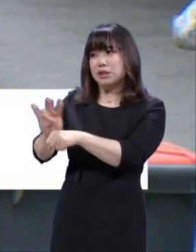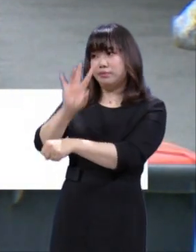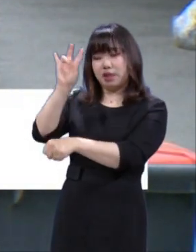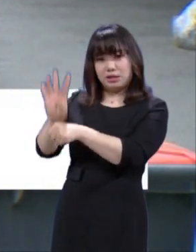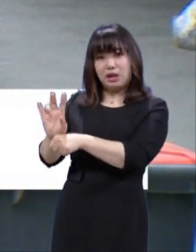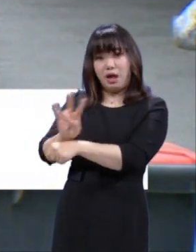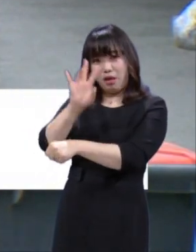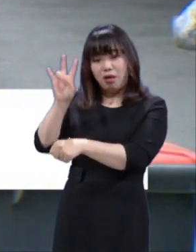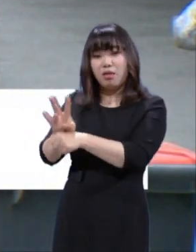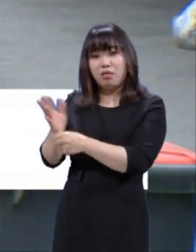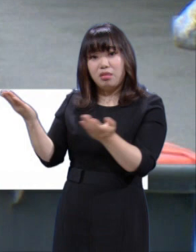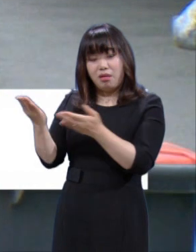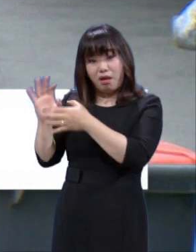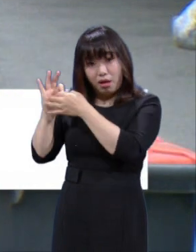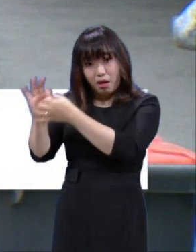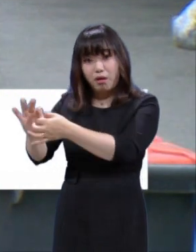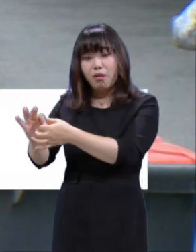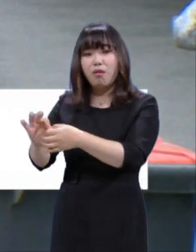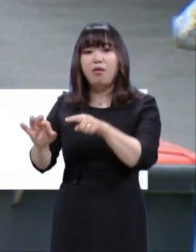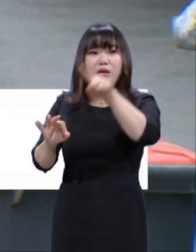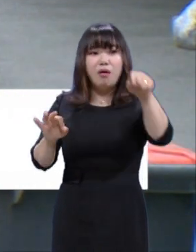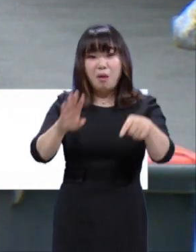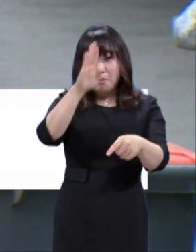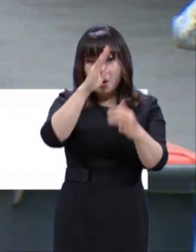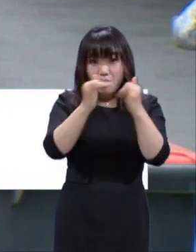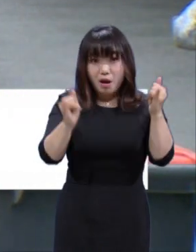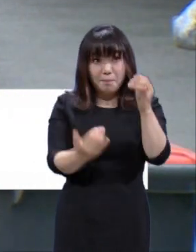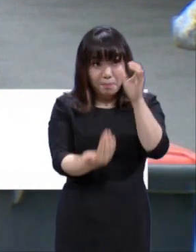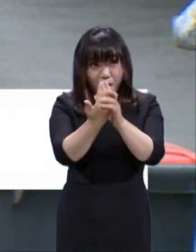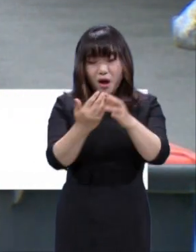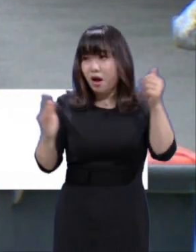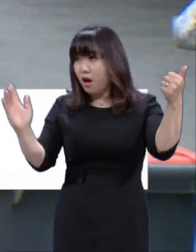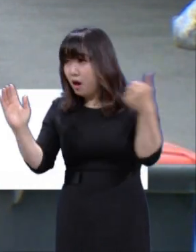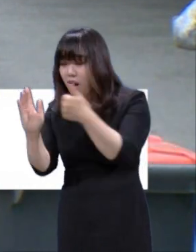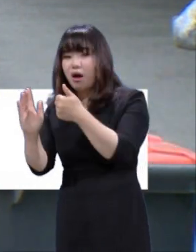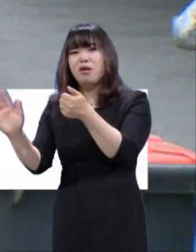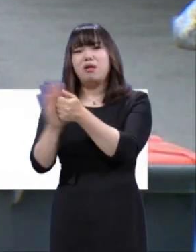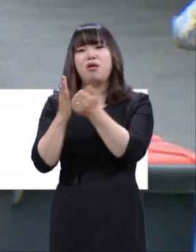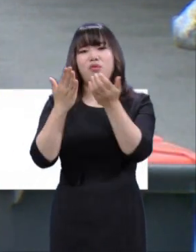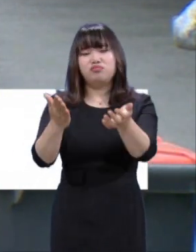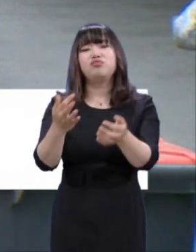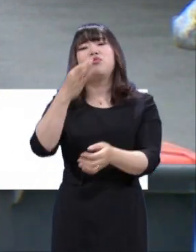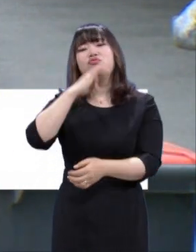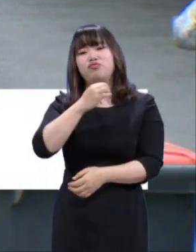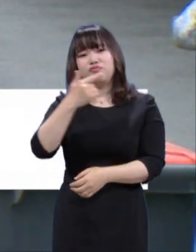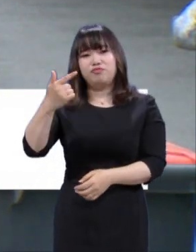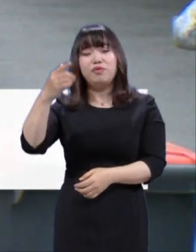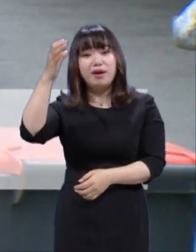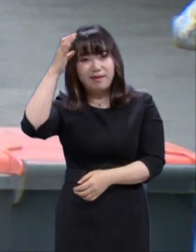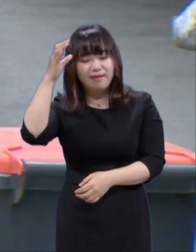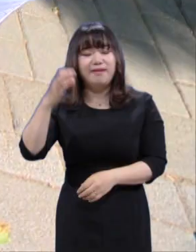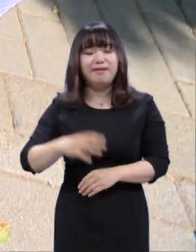하면은 그만큼 더 빨리 우리 국민들한테 혜택을 받을 수 있다 이런 생각을 하고 있고.